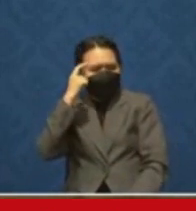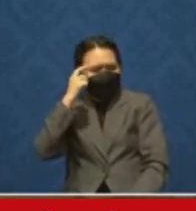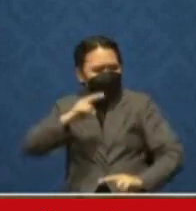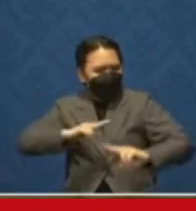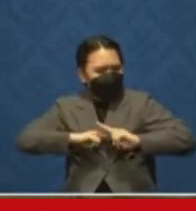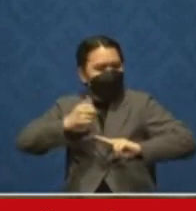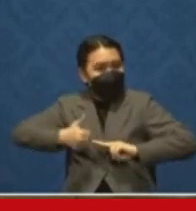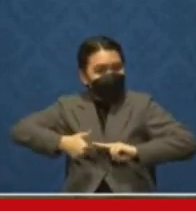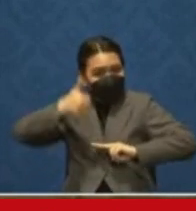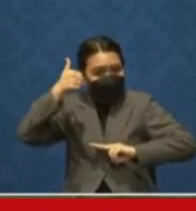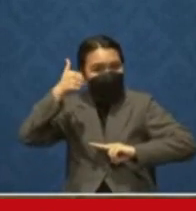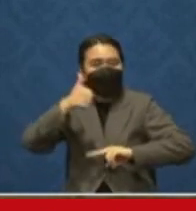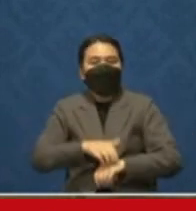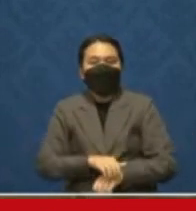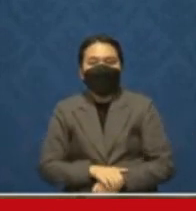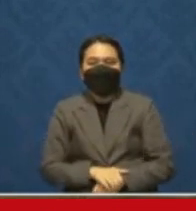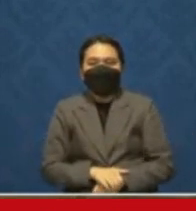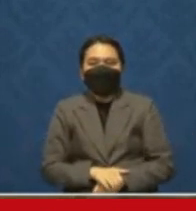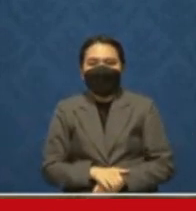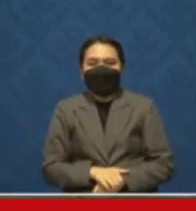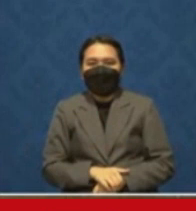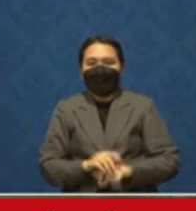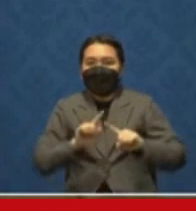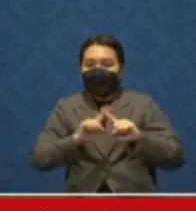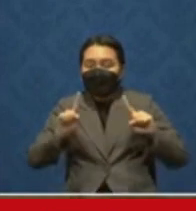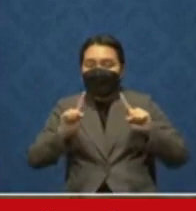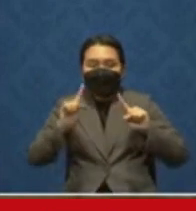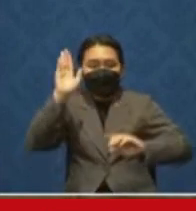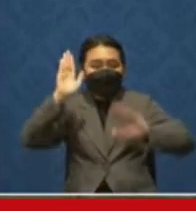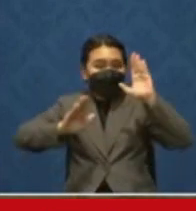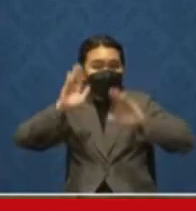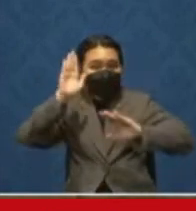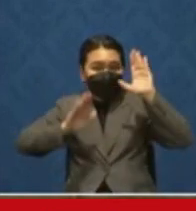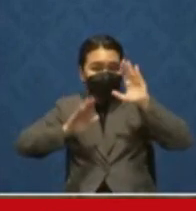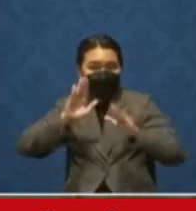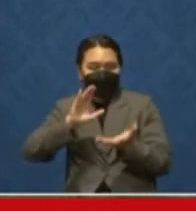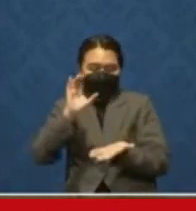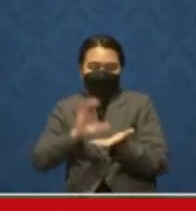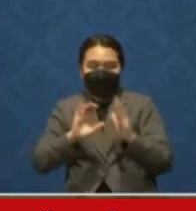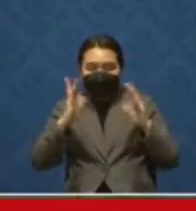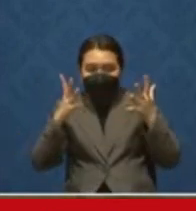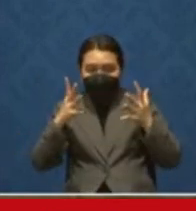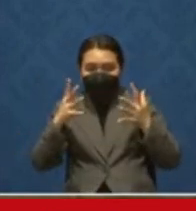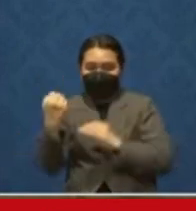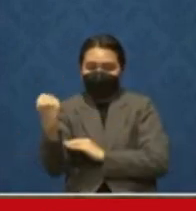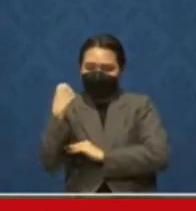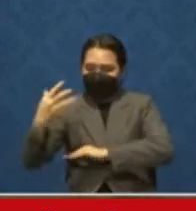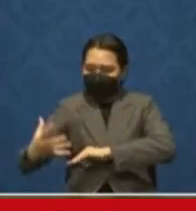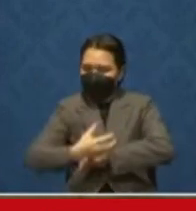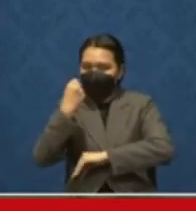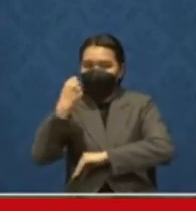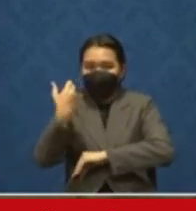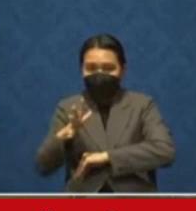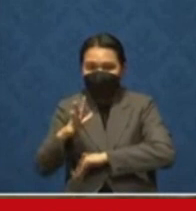นิสัยคุณจะเปลี่ยนแล้วอยู่มานานๆเนี่ยน่าจะสำเหนียกสำนึกเต็ม